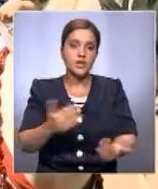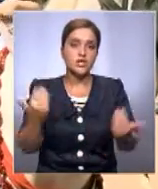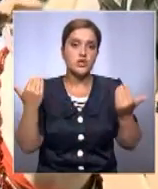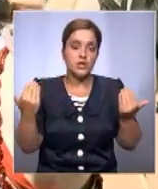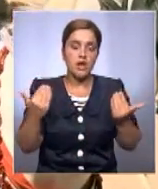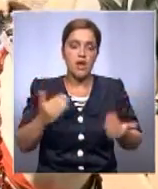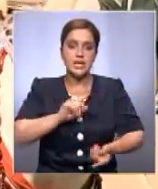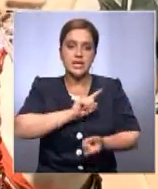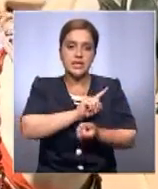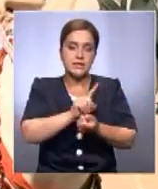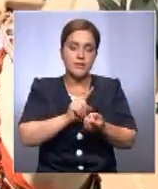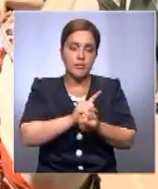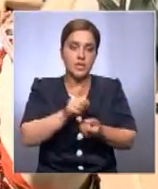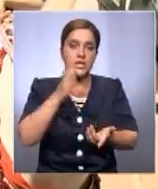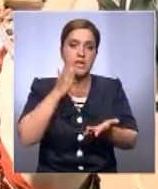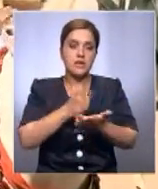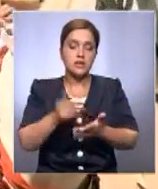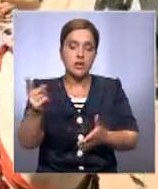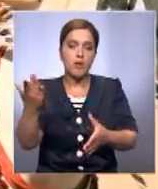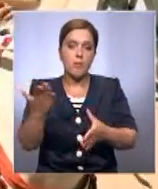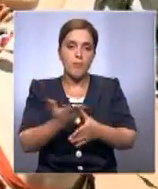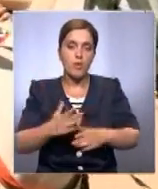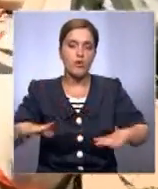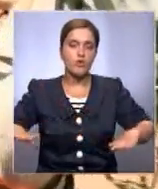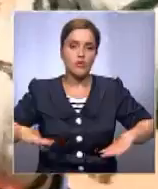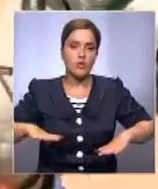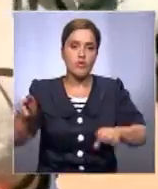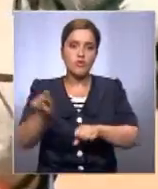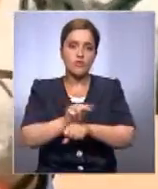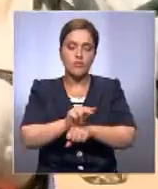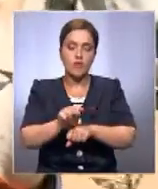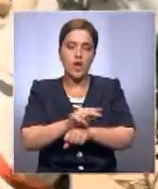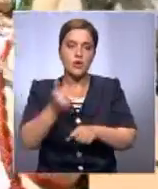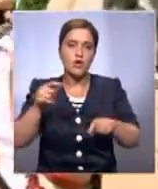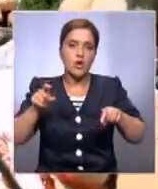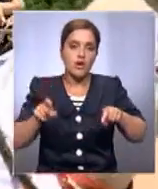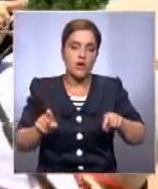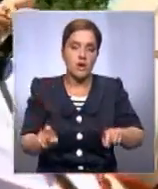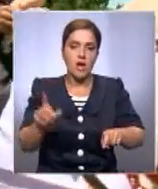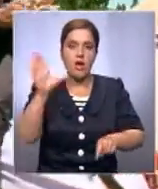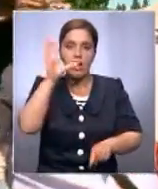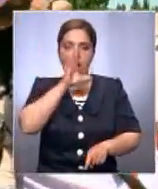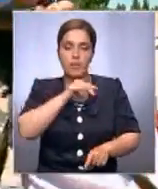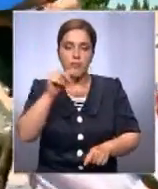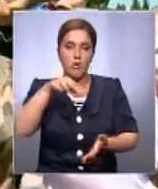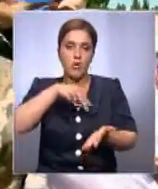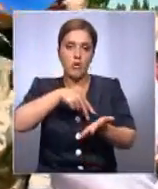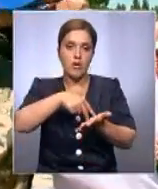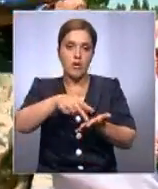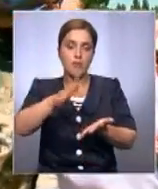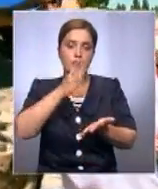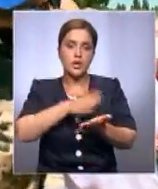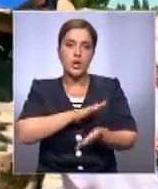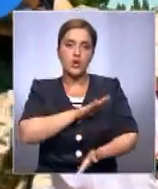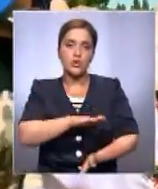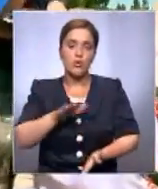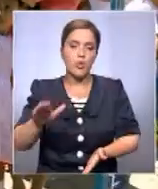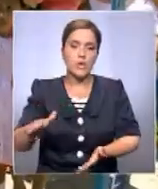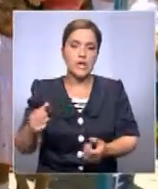все изменилось. Благодаря ипотерапии за партой сидит уверенно. Научился прямо ходить. Ноги стали